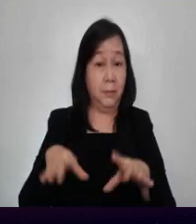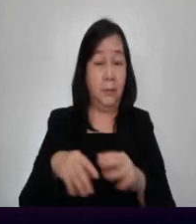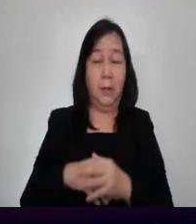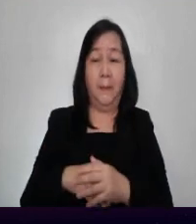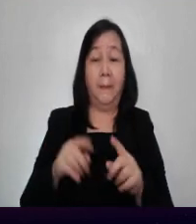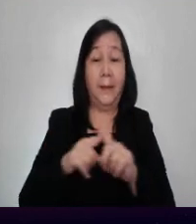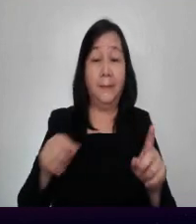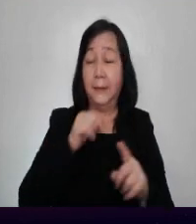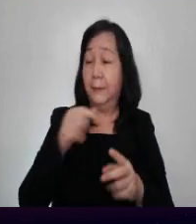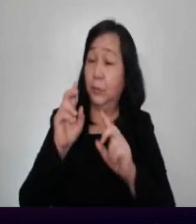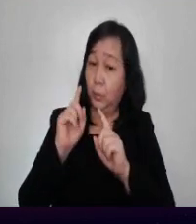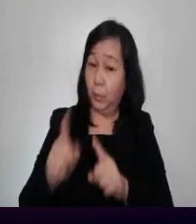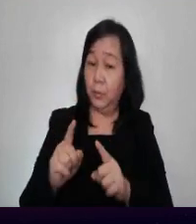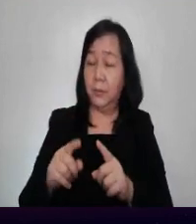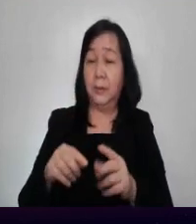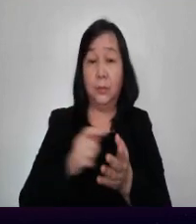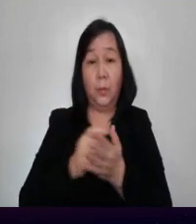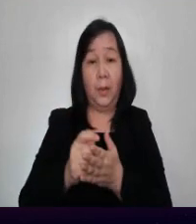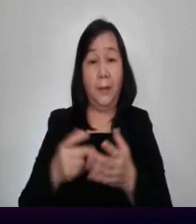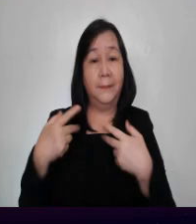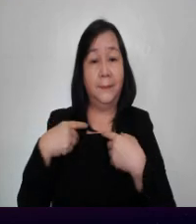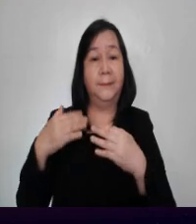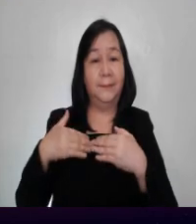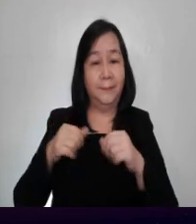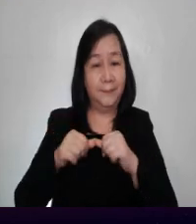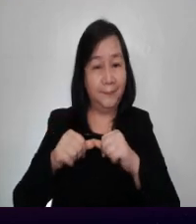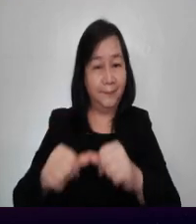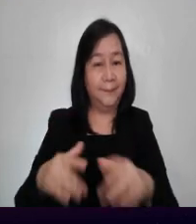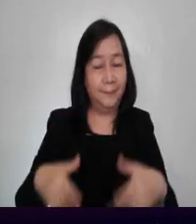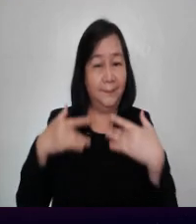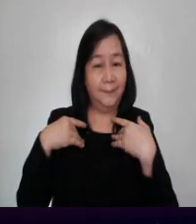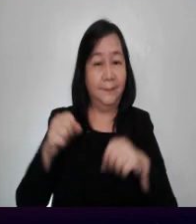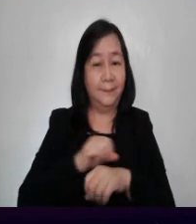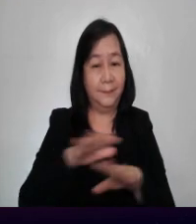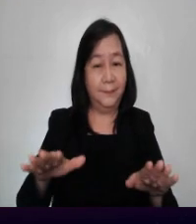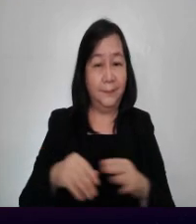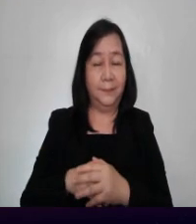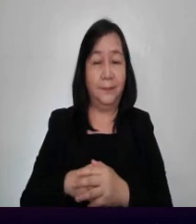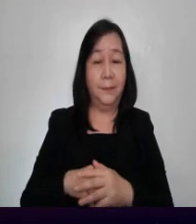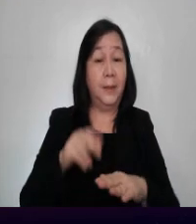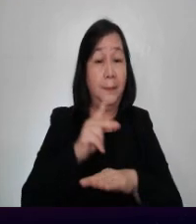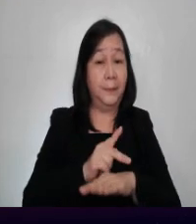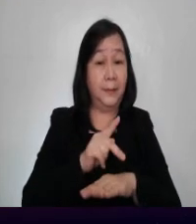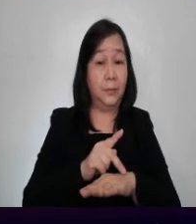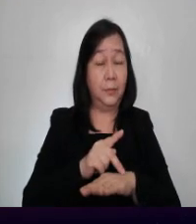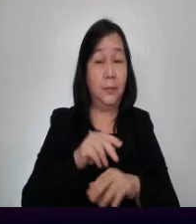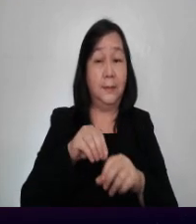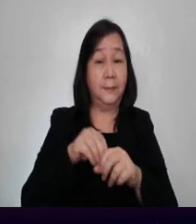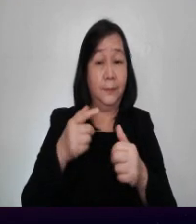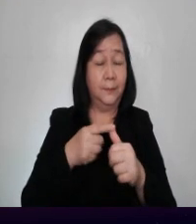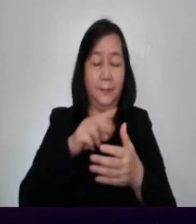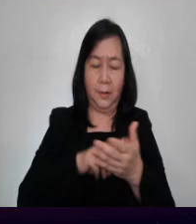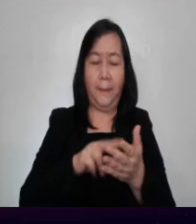hindi pagtugon sa katotohanan ay may panghabang buhay na epekto. Si Pedro, sa unang